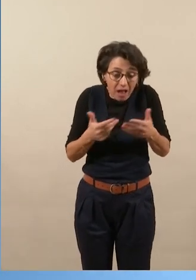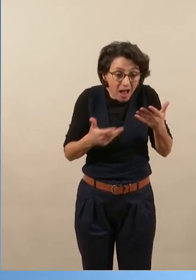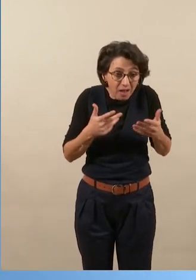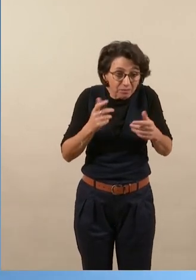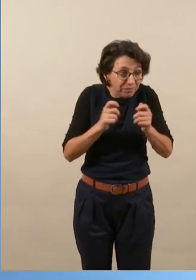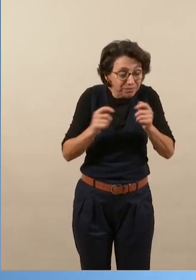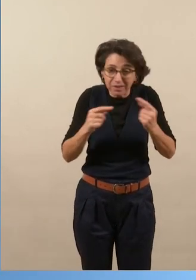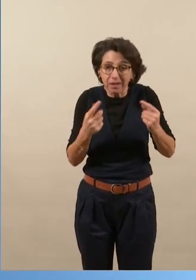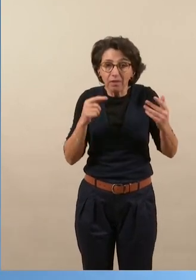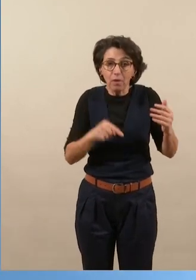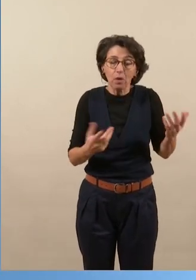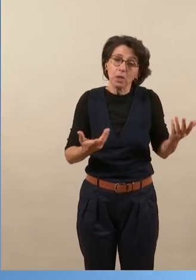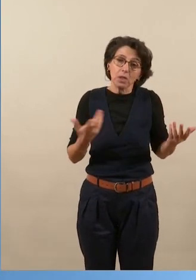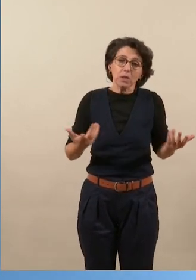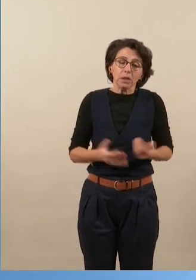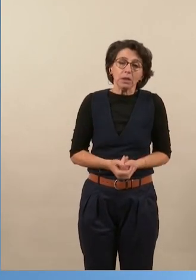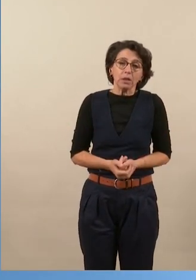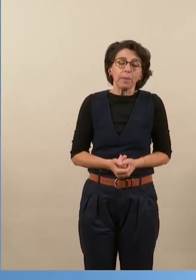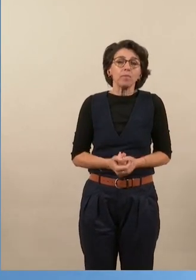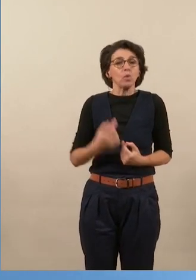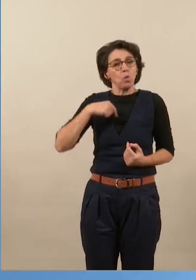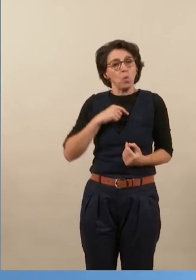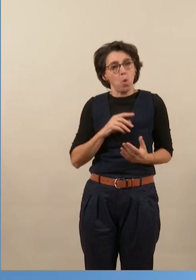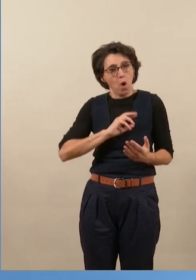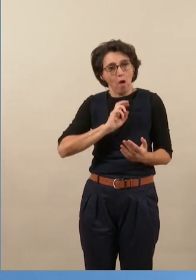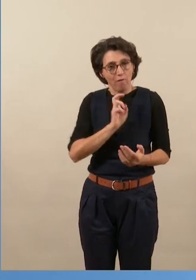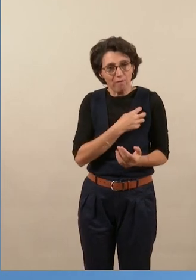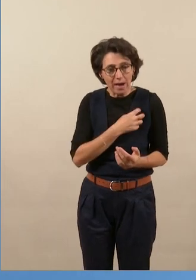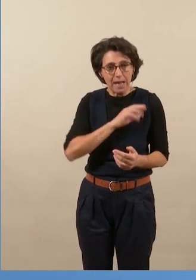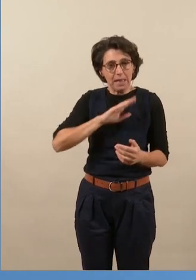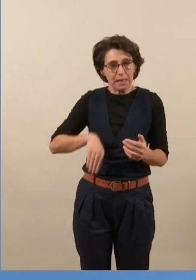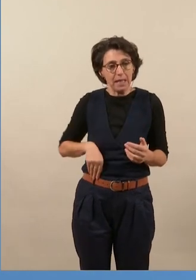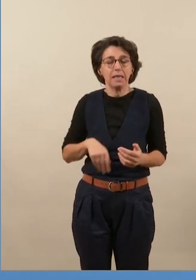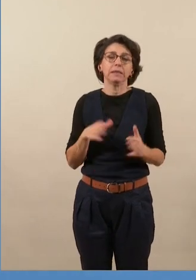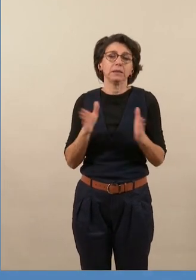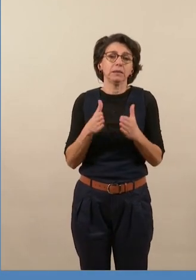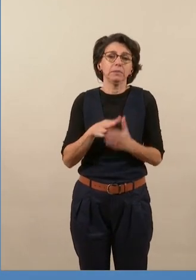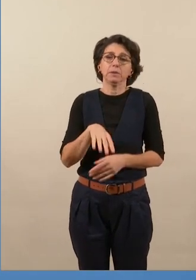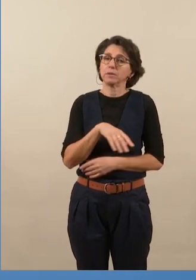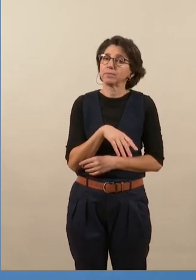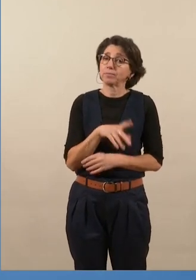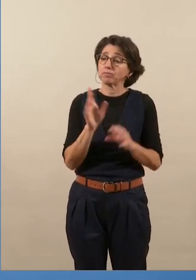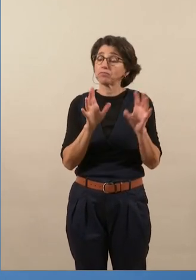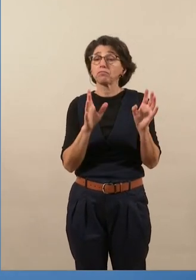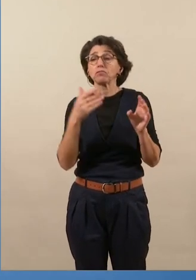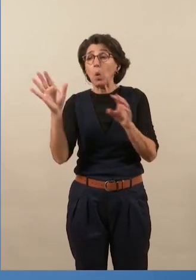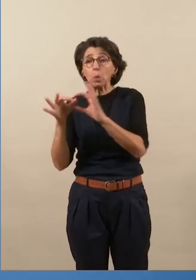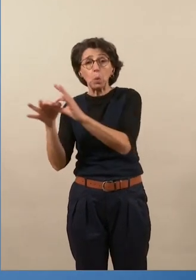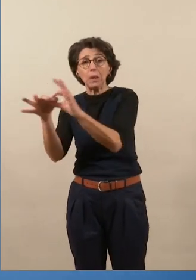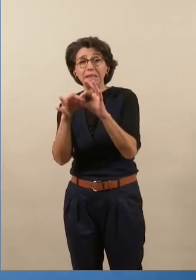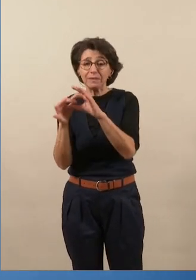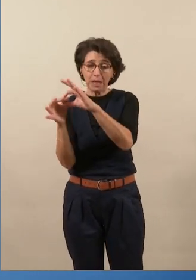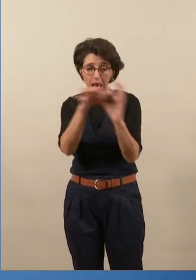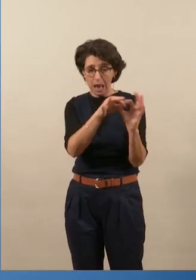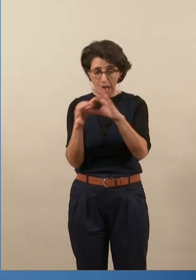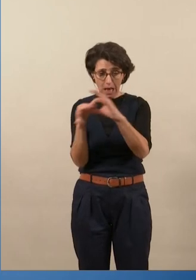du forme nous souhaitons enfin vous questionner sur le lien que vous entretenez avec d'autres collectivité ainsi